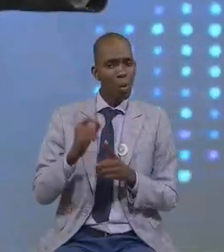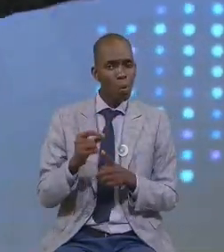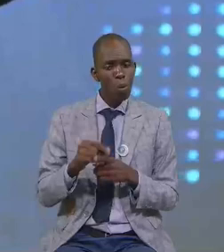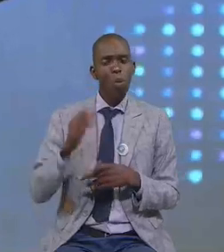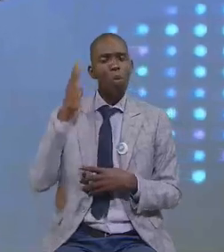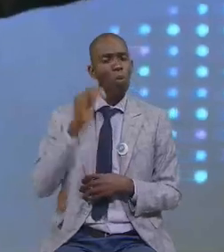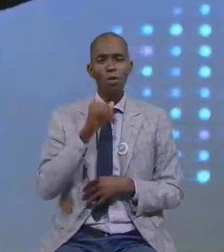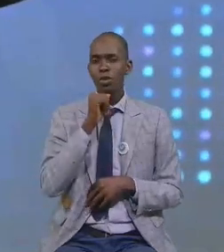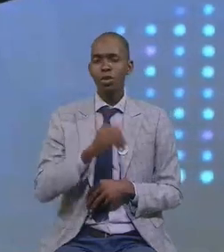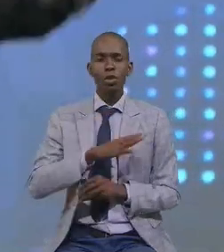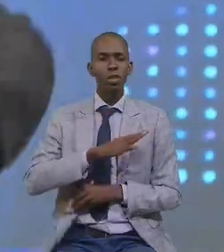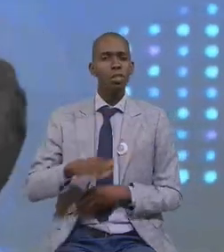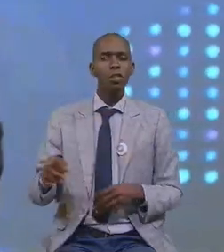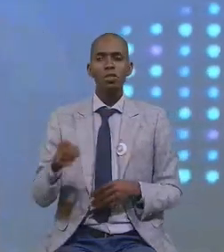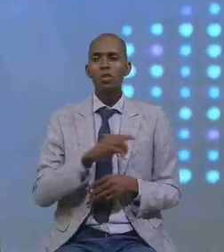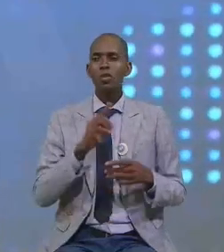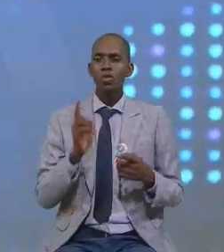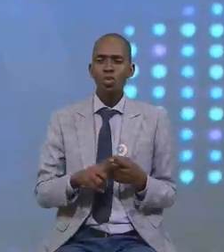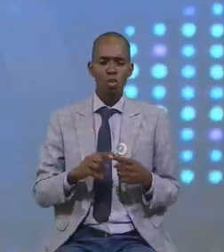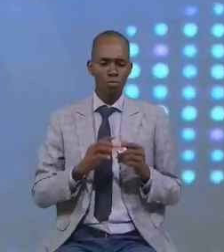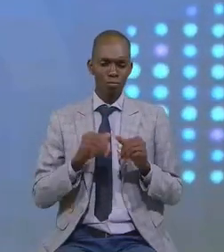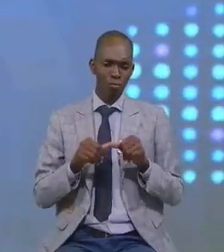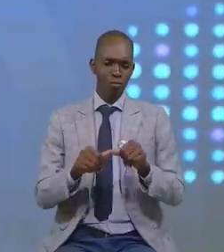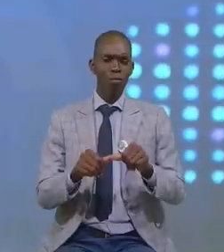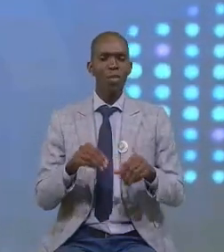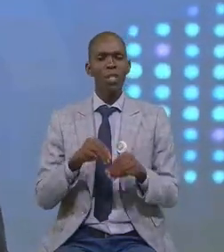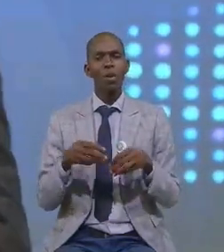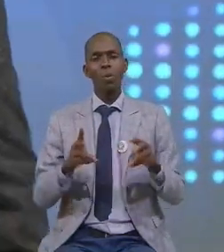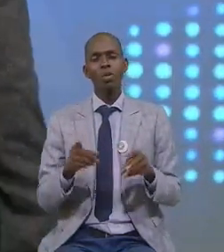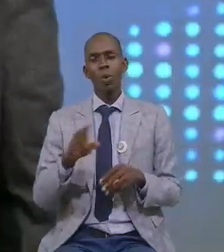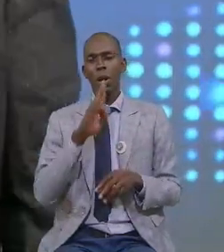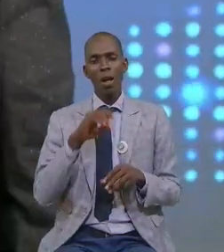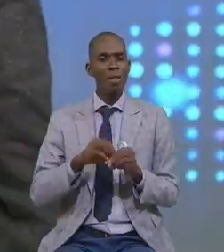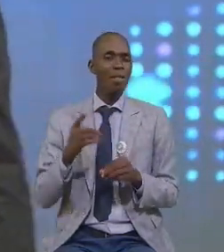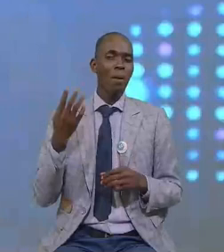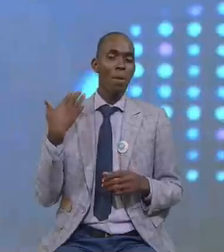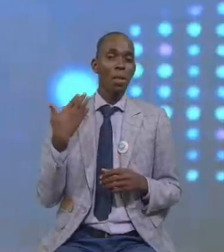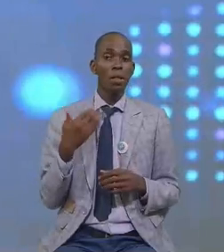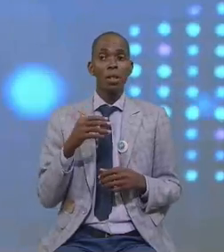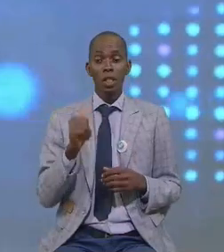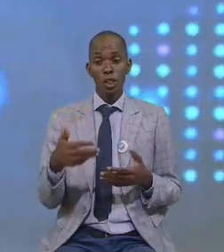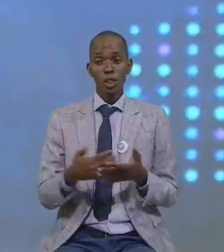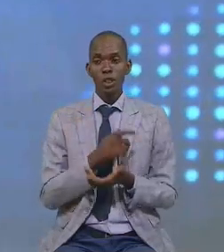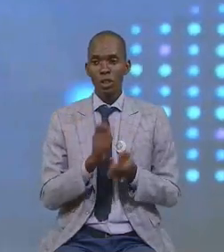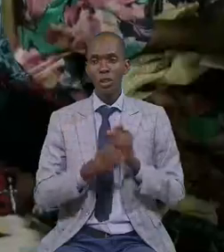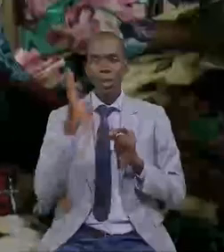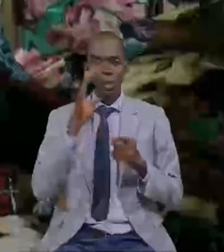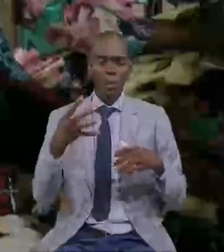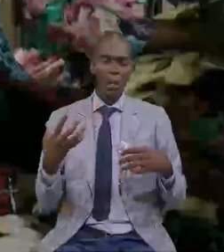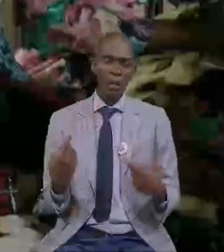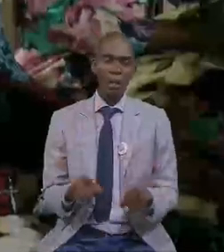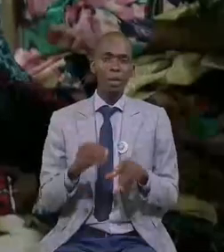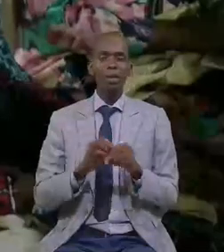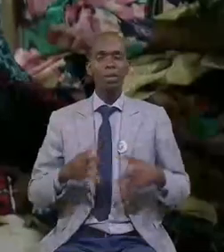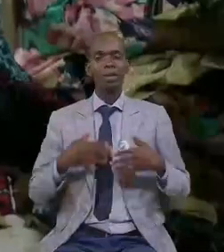va pas vous laisser à rester tel que vous étiez dans le passé. Un nouveau changement va arriver dans